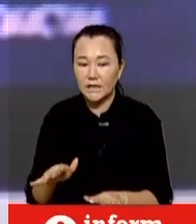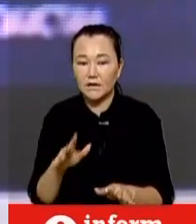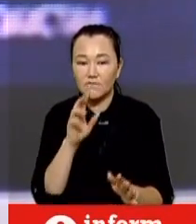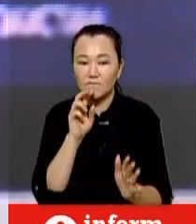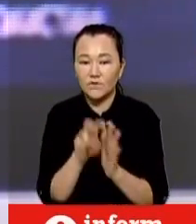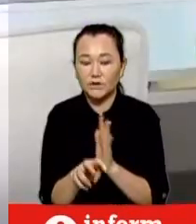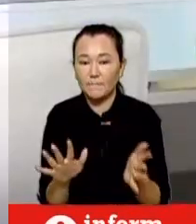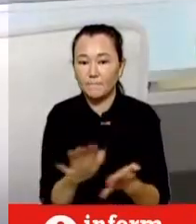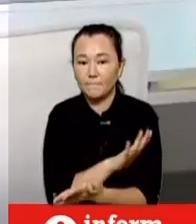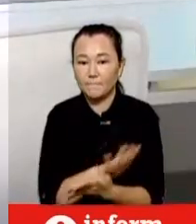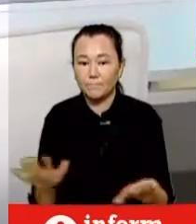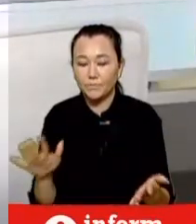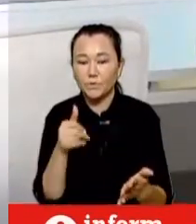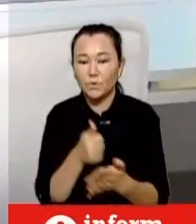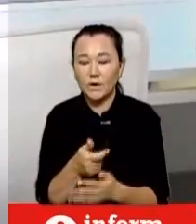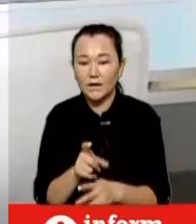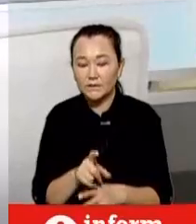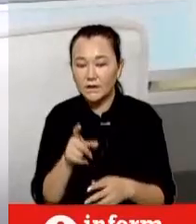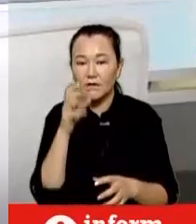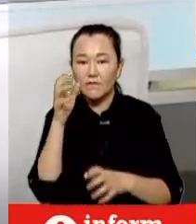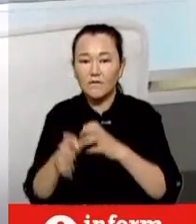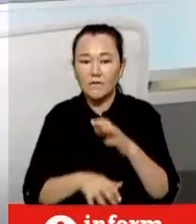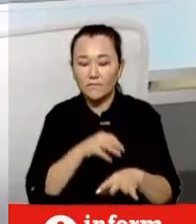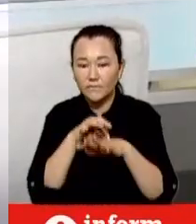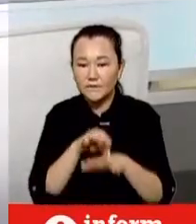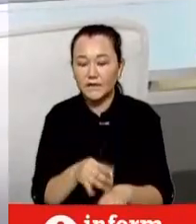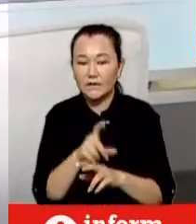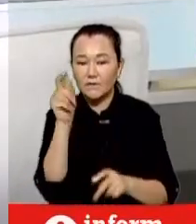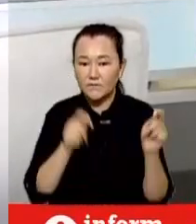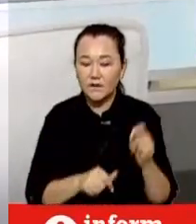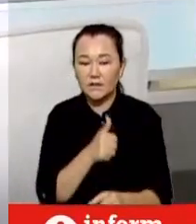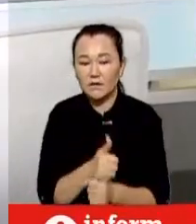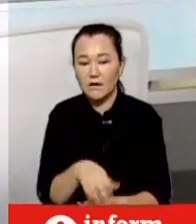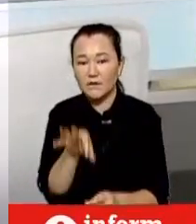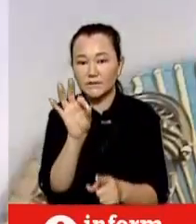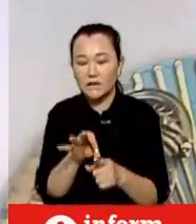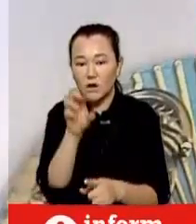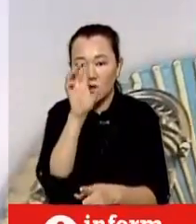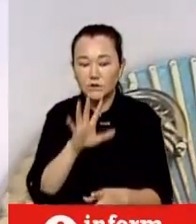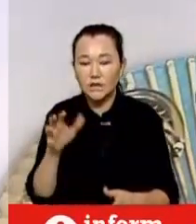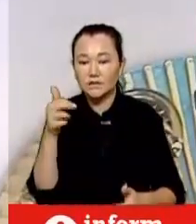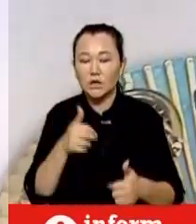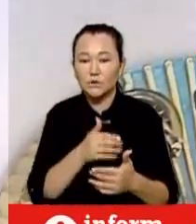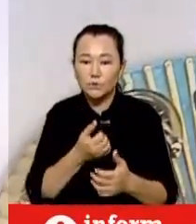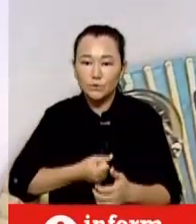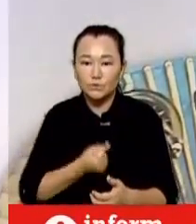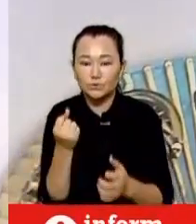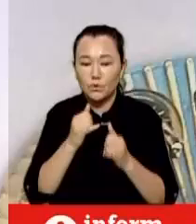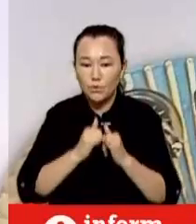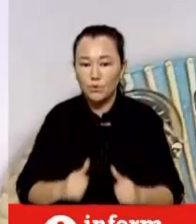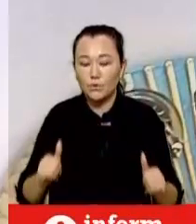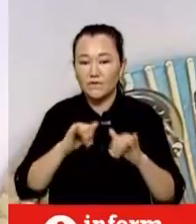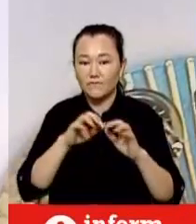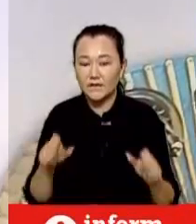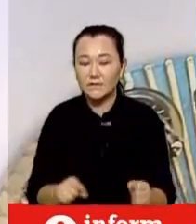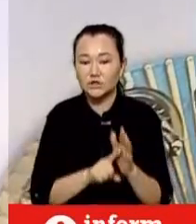кіру тегін. Бұған дейін әлем елдеріне өткізген бұл фестивальдің негізгі мақсаты мемлекеттер арасындағы достықты нығайту, бейбіт